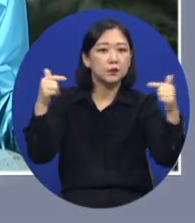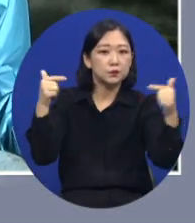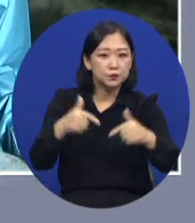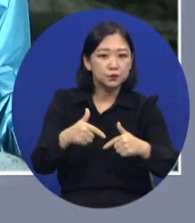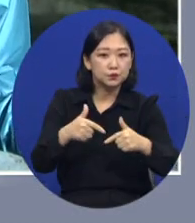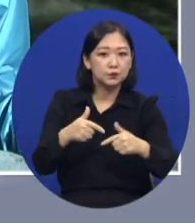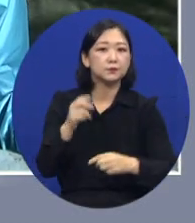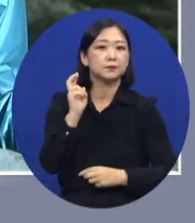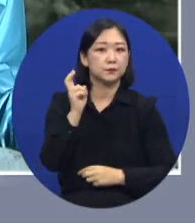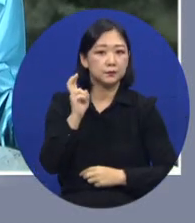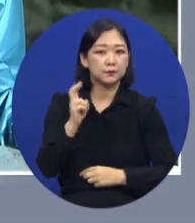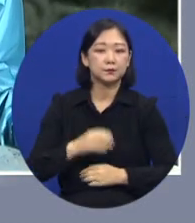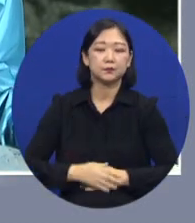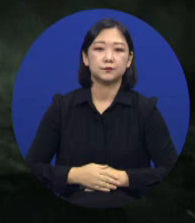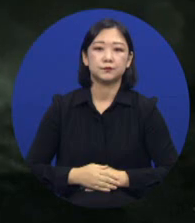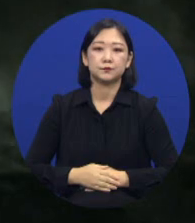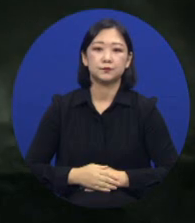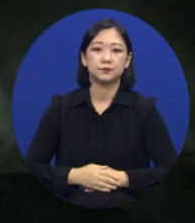상태인 것 같네요.